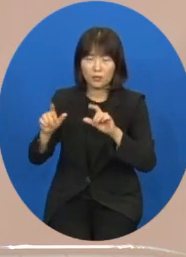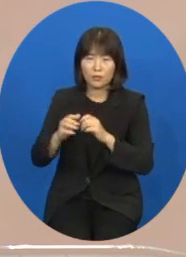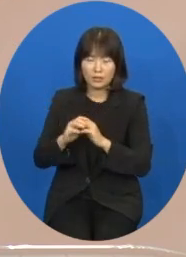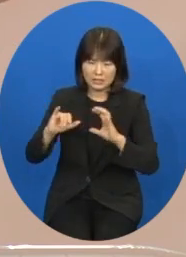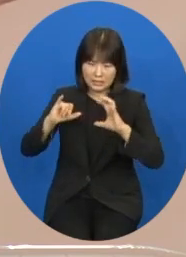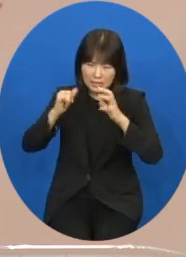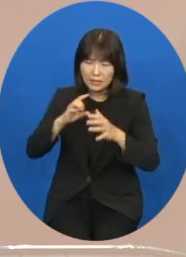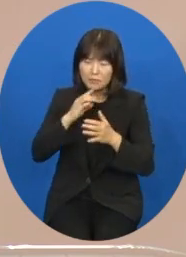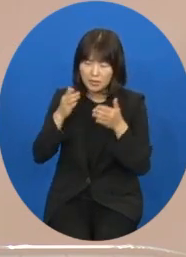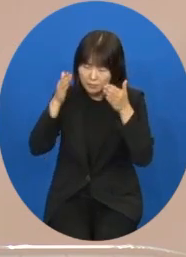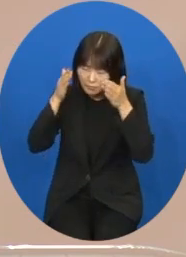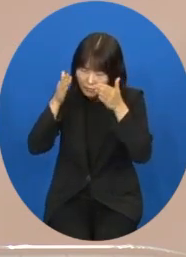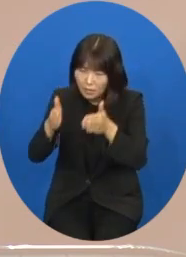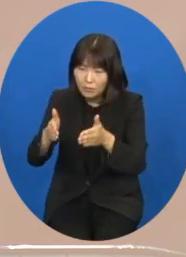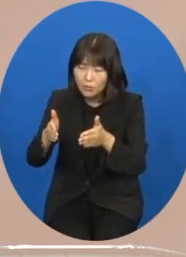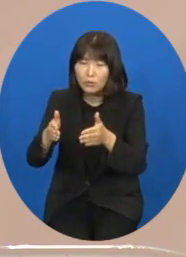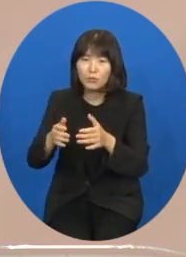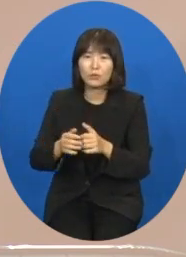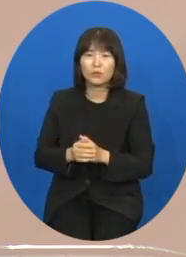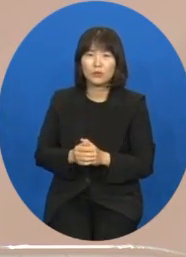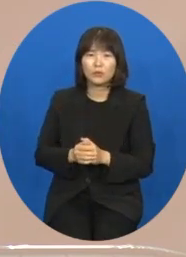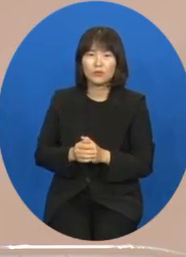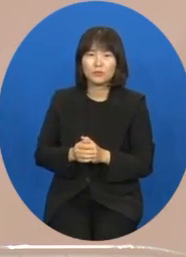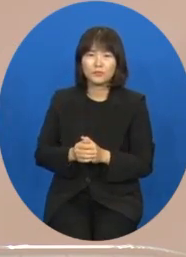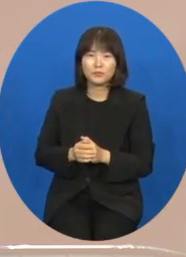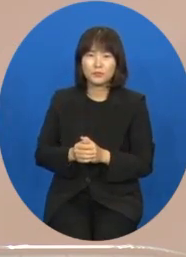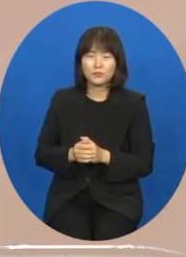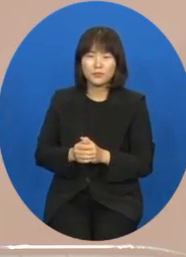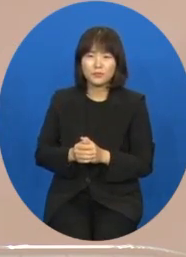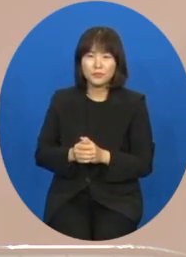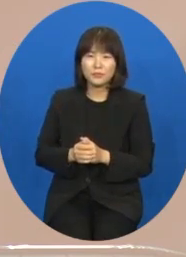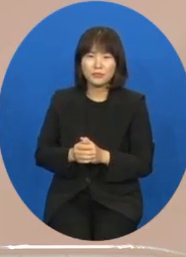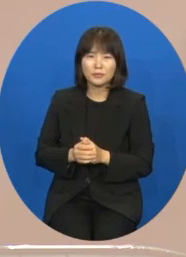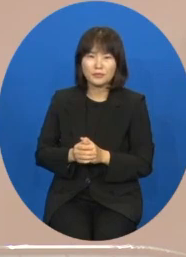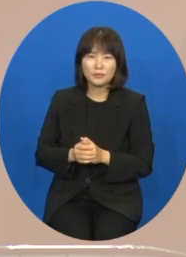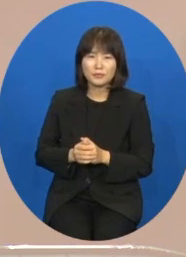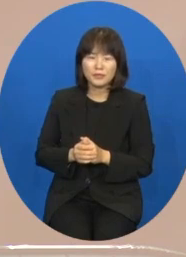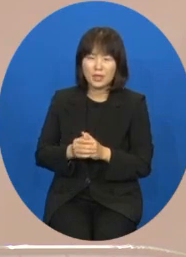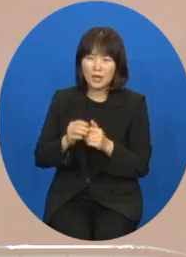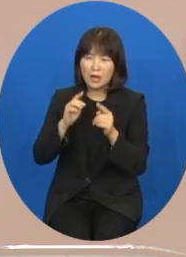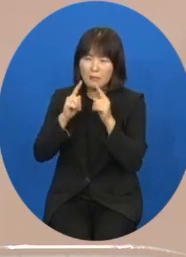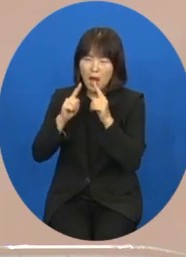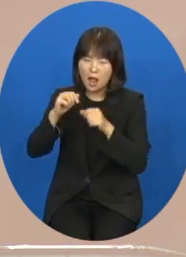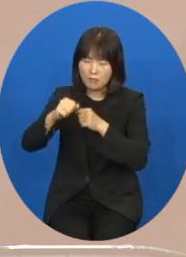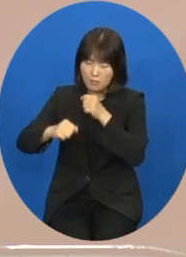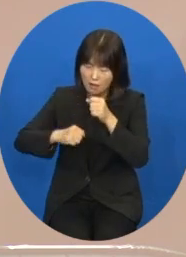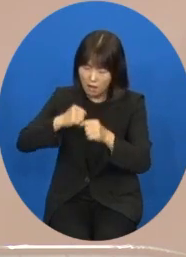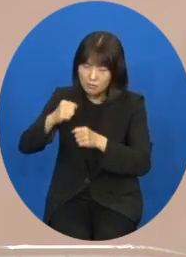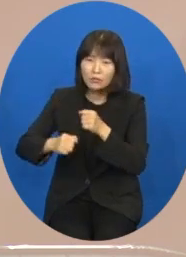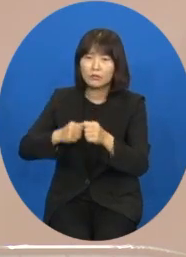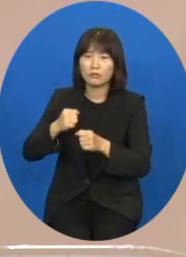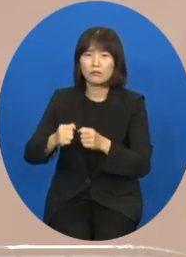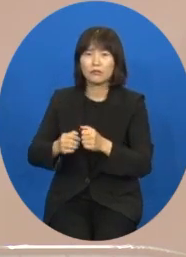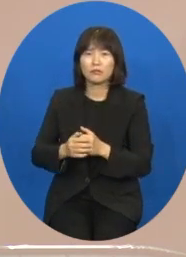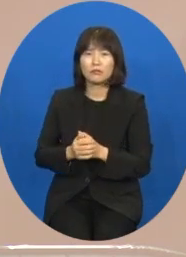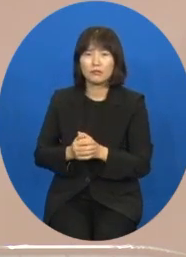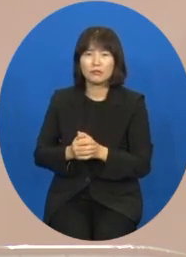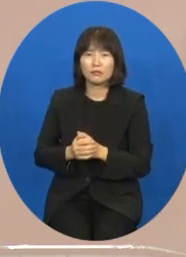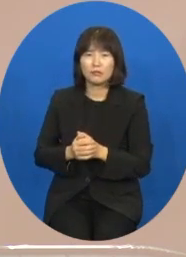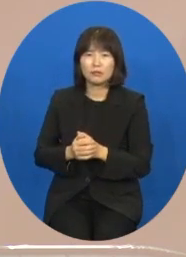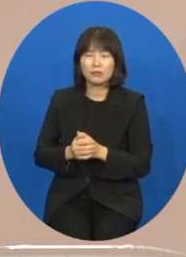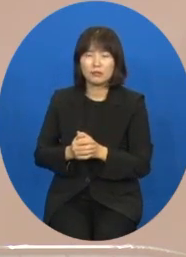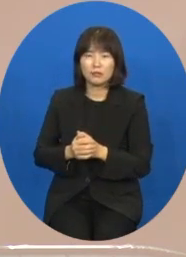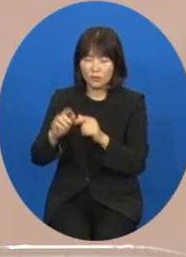세상만 바라보고 그리고 할 말 못할 말 다 가리지도 못하고 그렇게